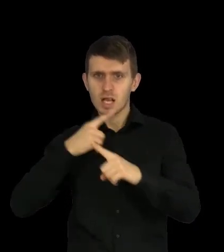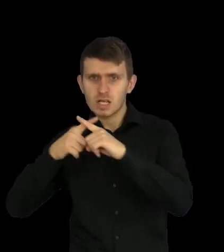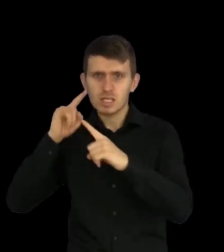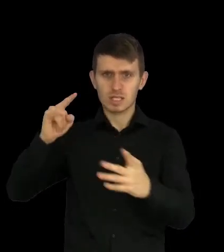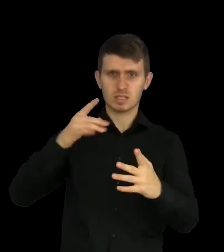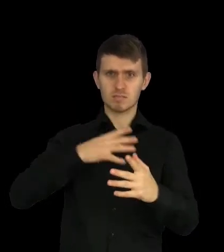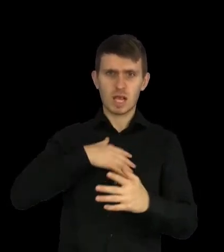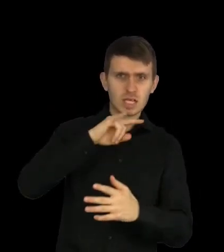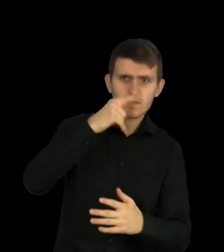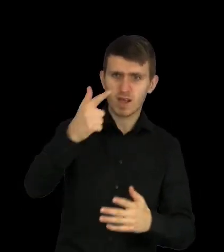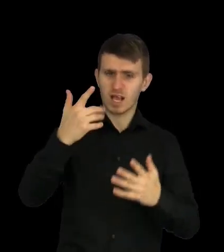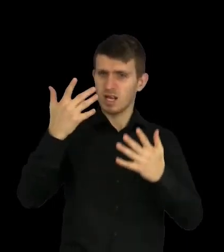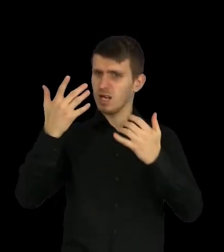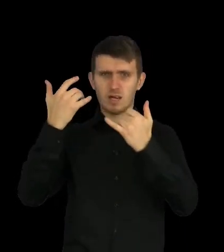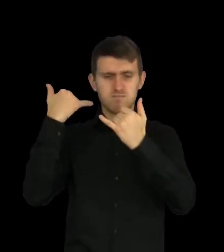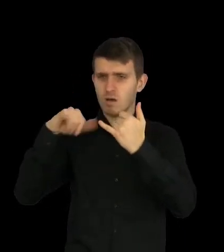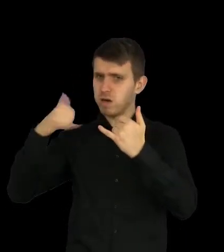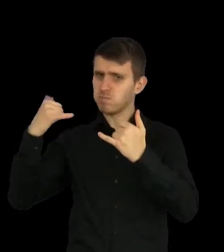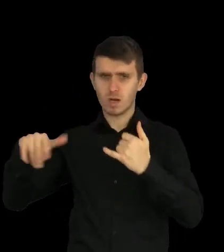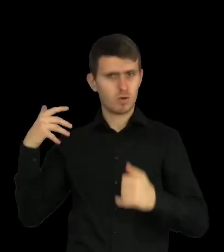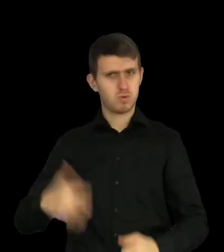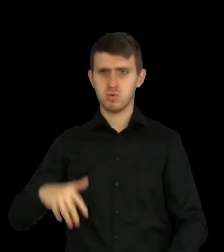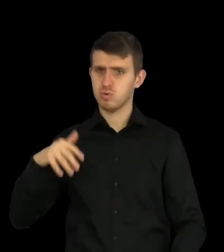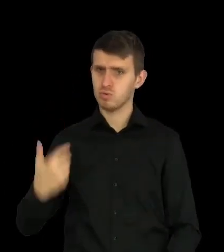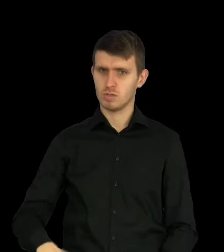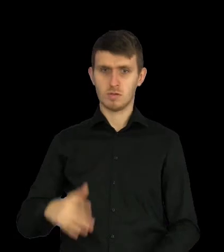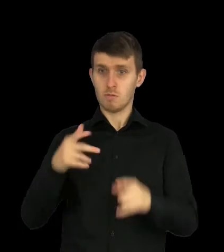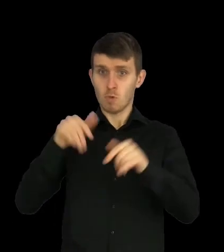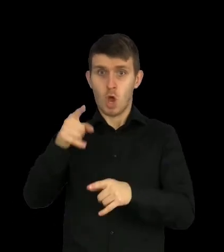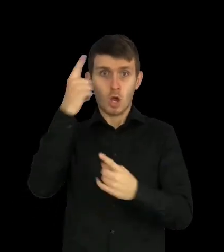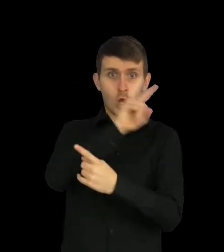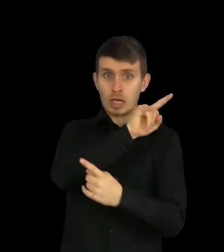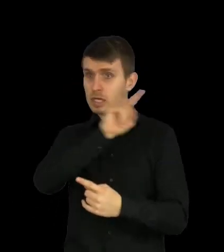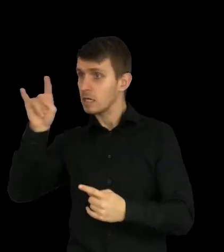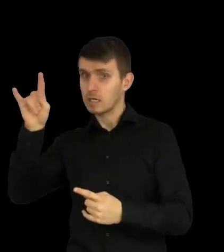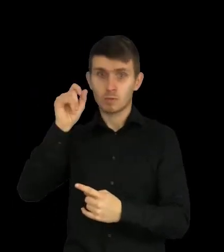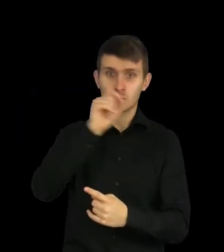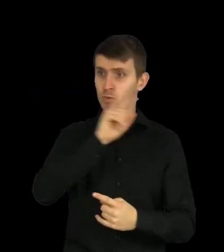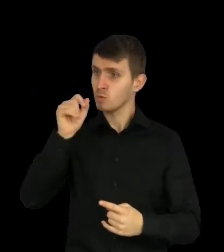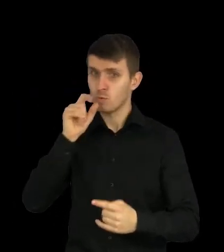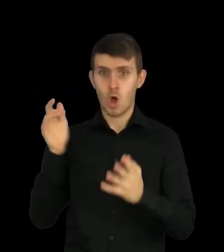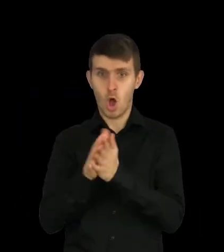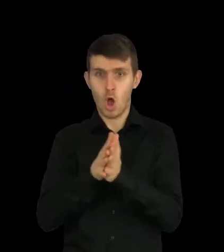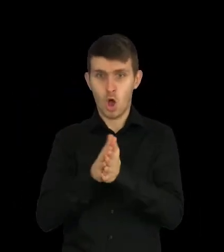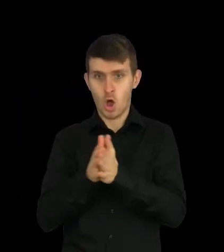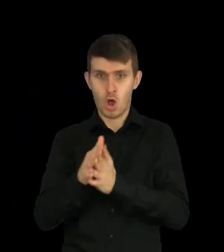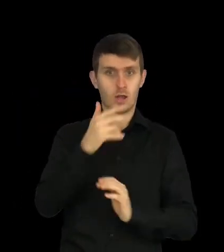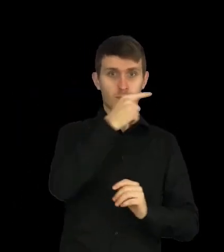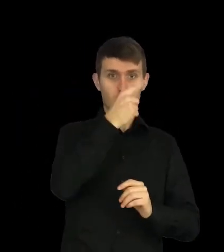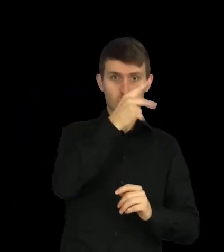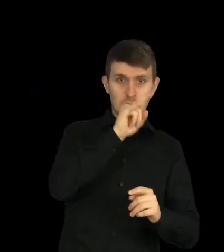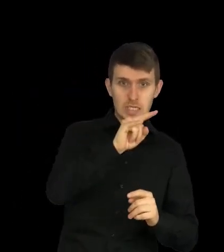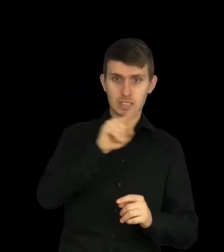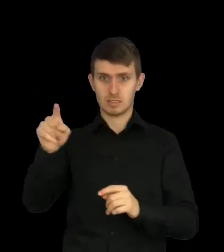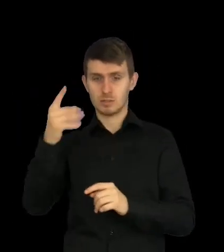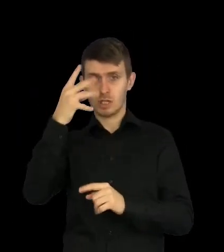X, a także kolejne XY, Y kwadrat i tak dalej. Może was kusić, bo tu jest Y i tu